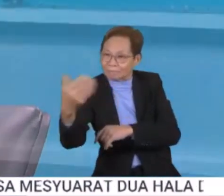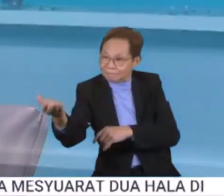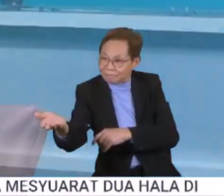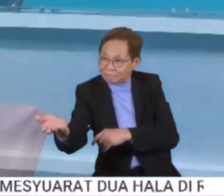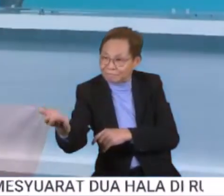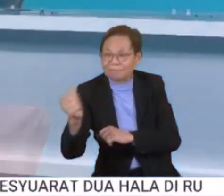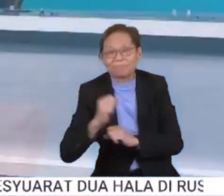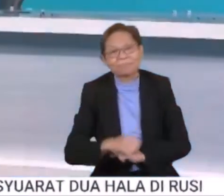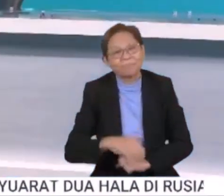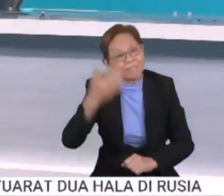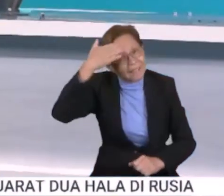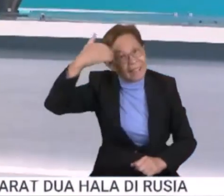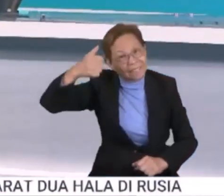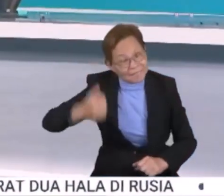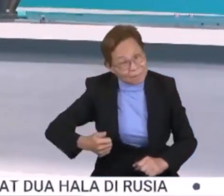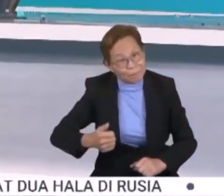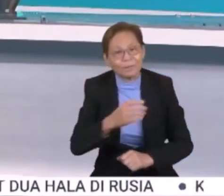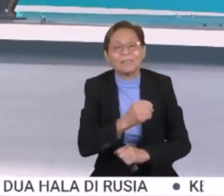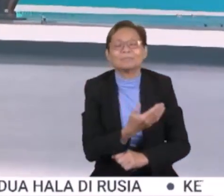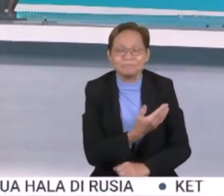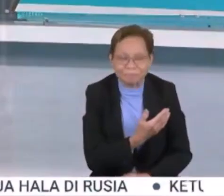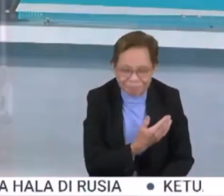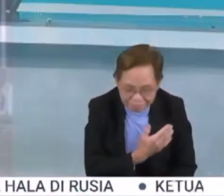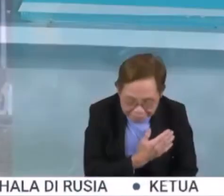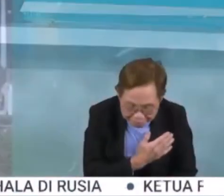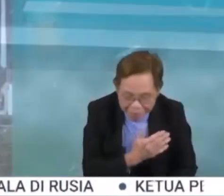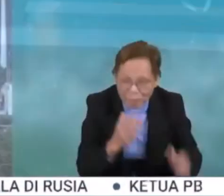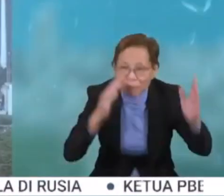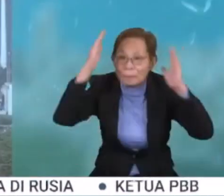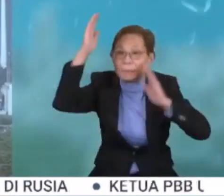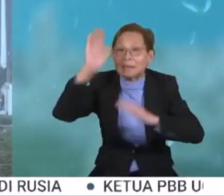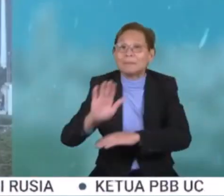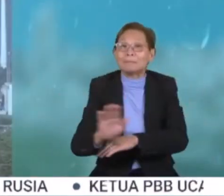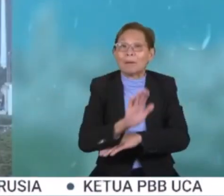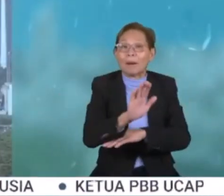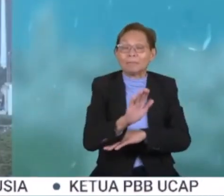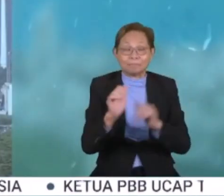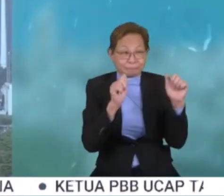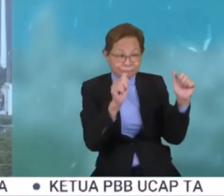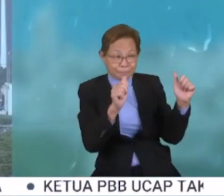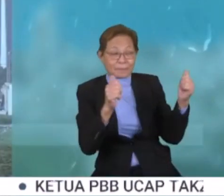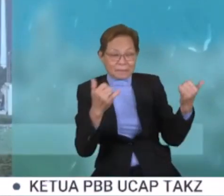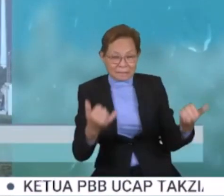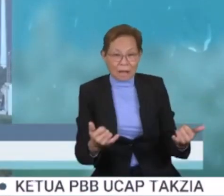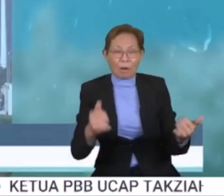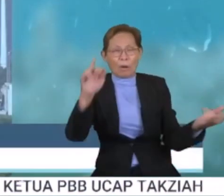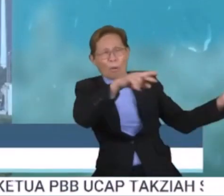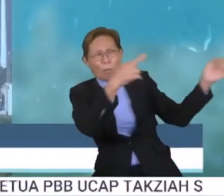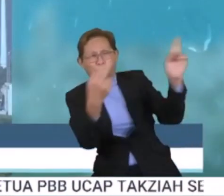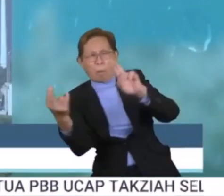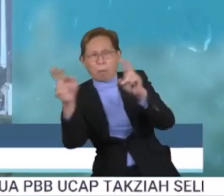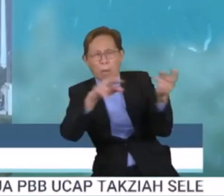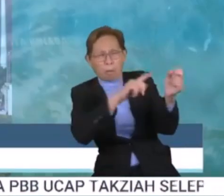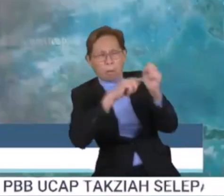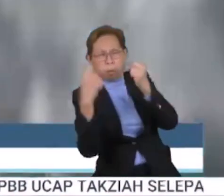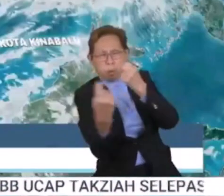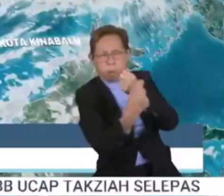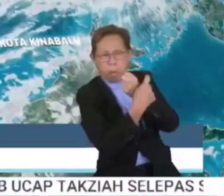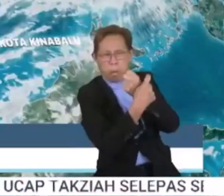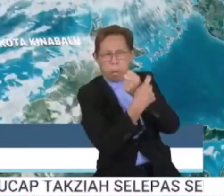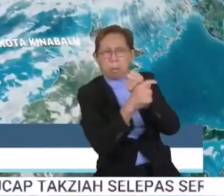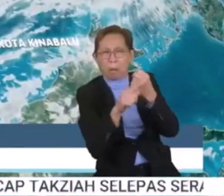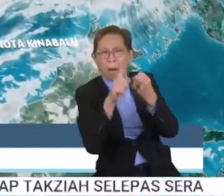Silakan. Assalamualaikum dan salam Malaysia Madani. Baiklah, pada ketika ini, ribut Tropika